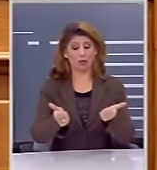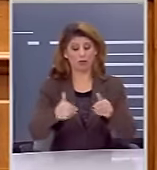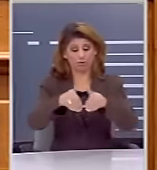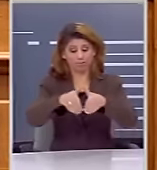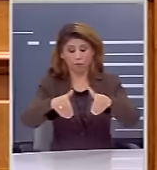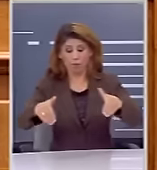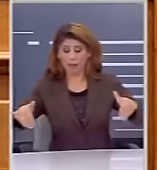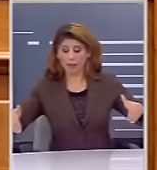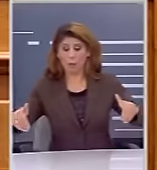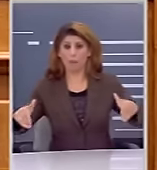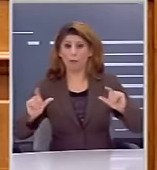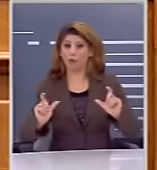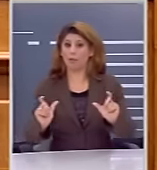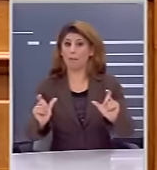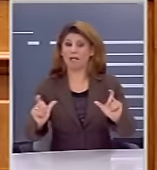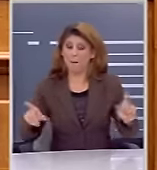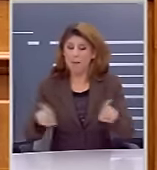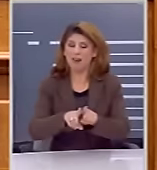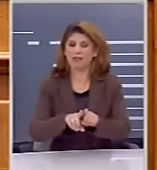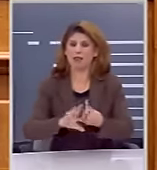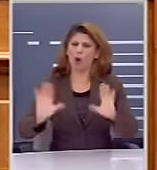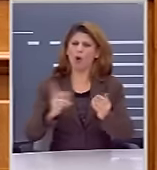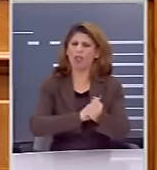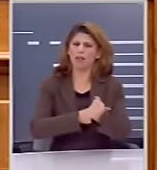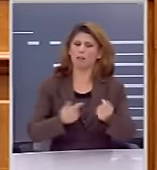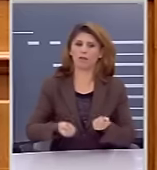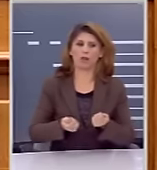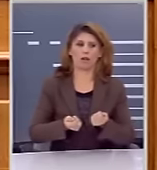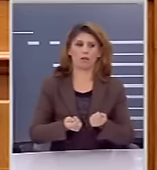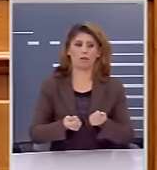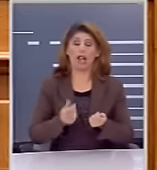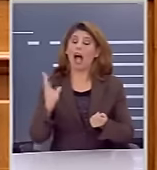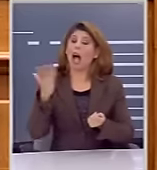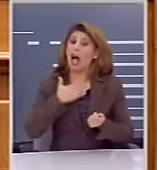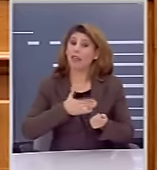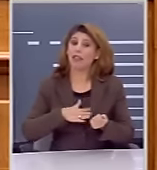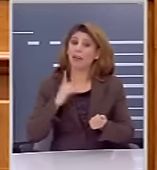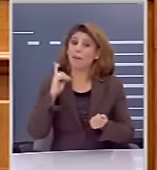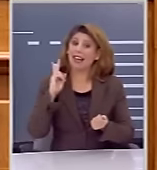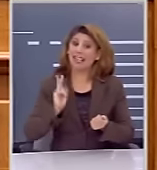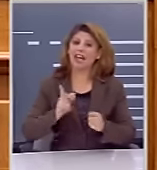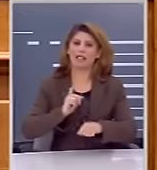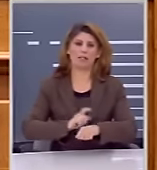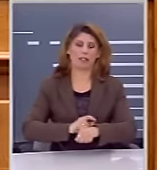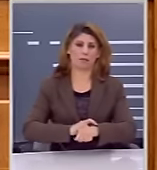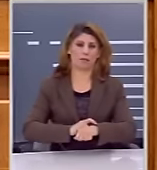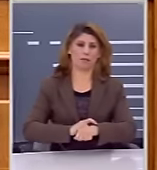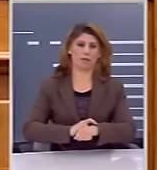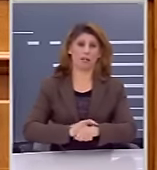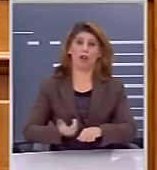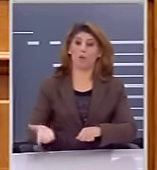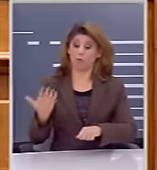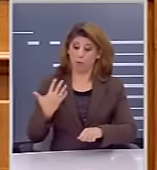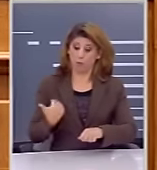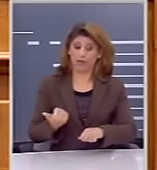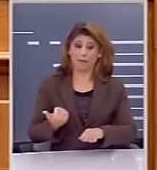το πράξουμε με όλες μας τις δυνάμεις και αν θέλετε μια κακή στιγμή που δεν συνυπήρχαμε σε αυτή